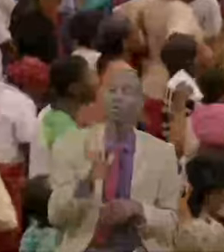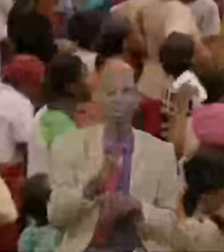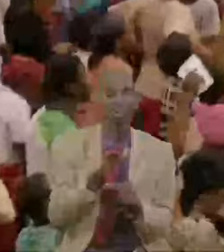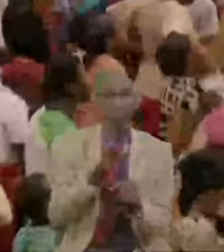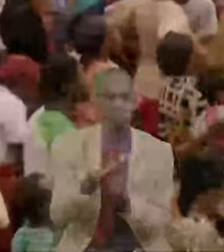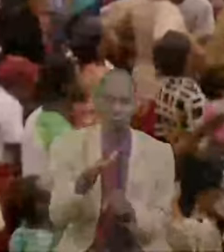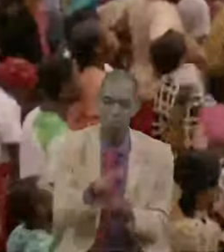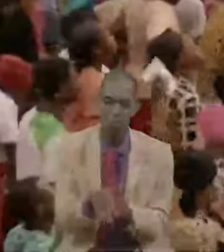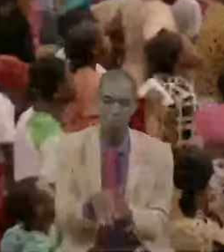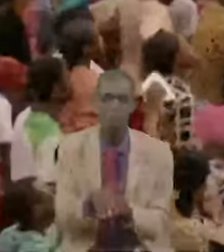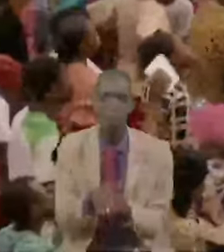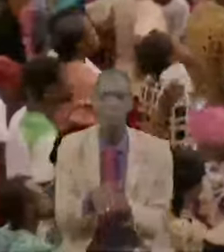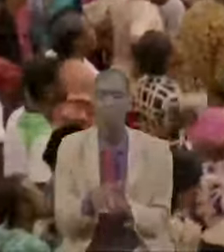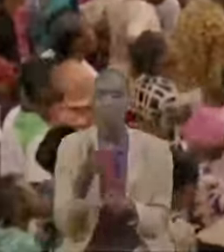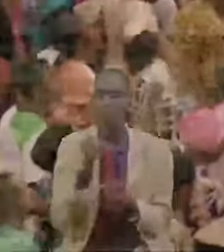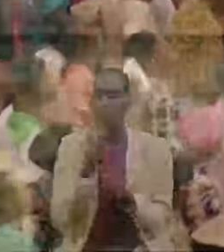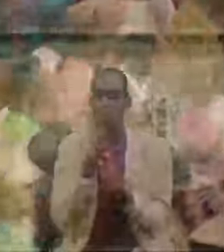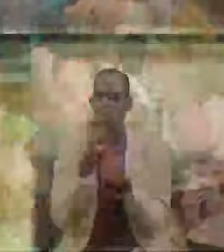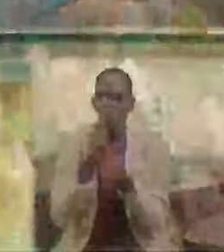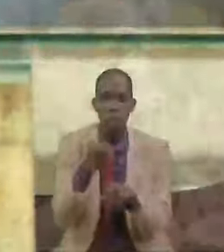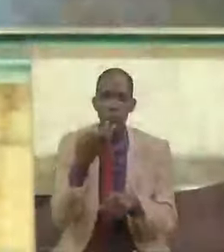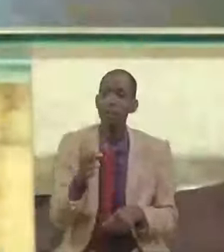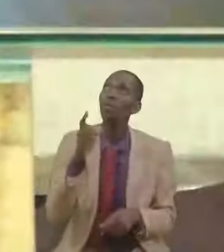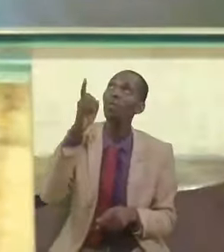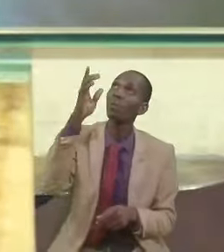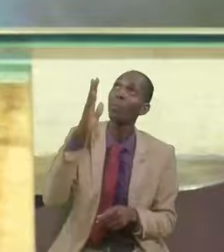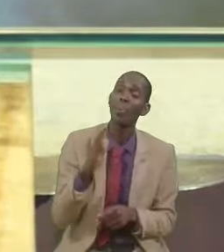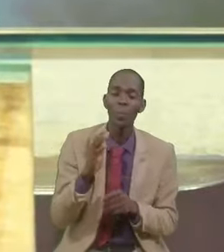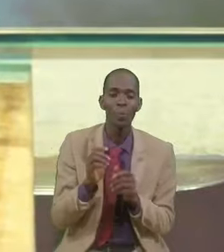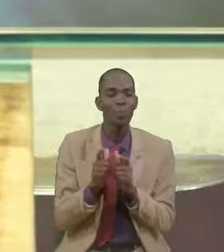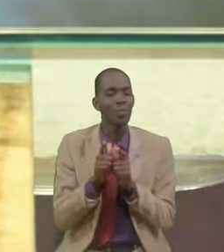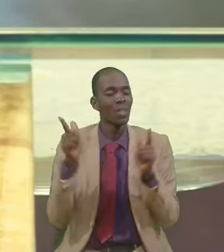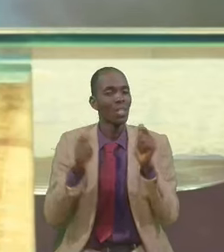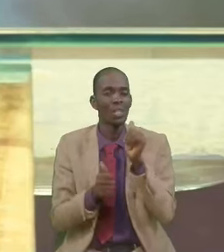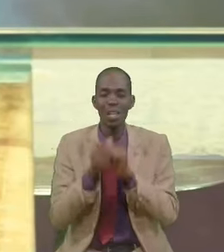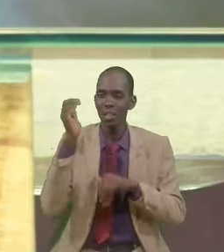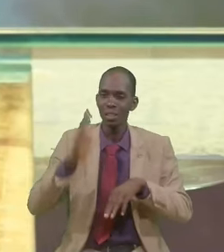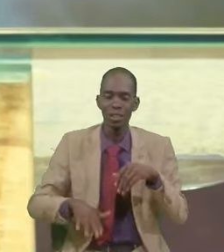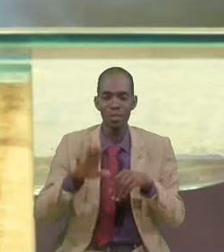suffisants, les dons de Dieu plus grands que vos besoins,